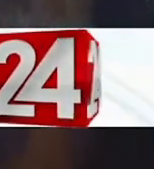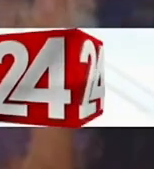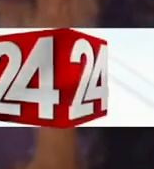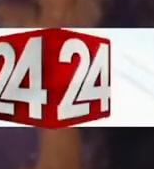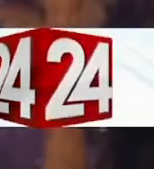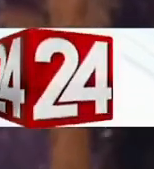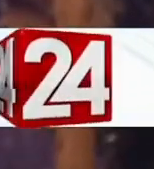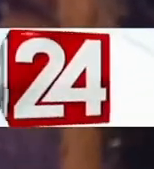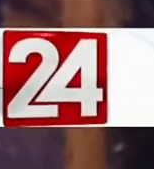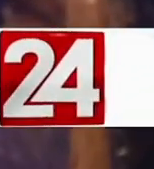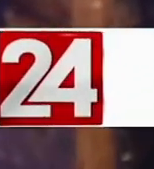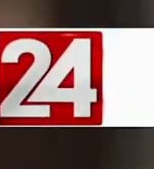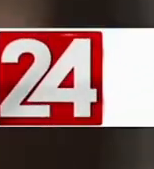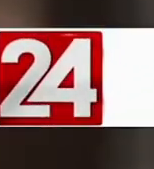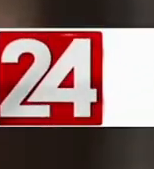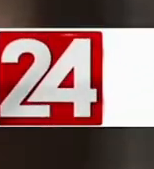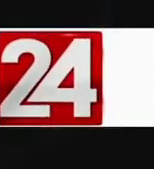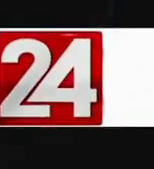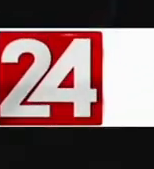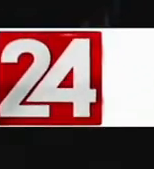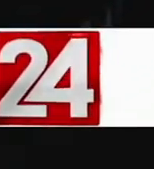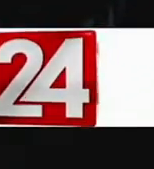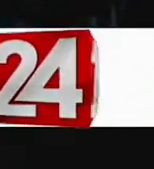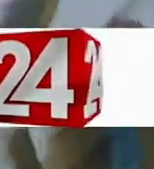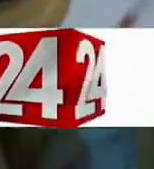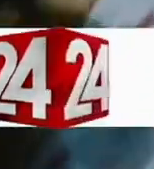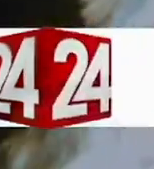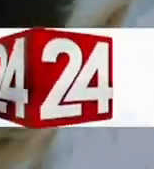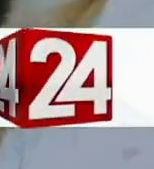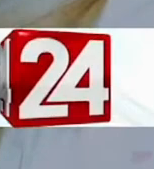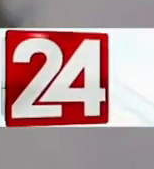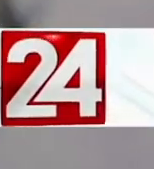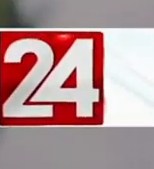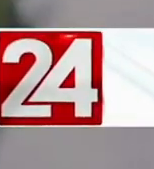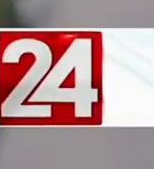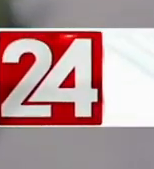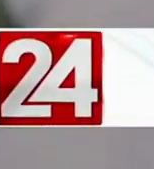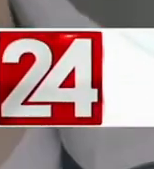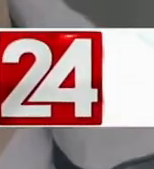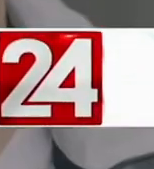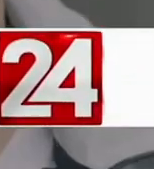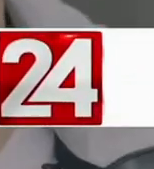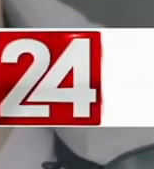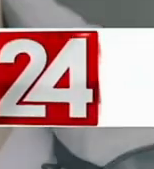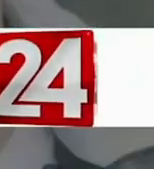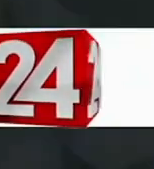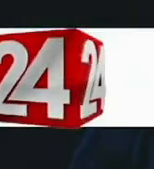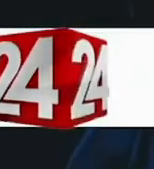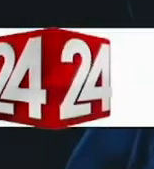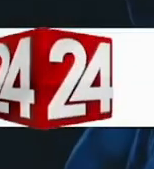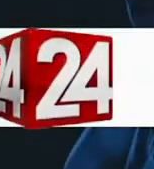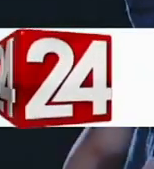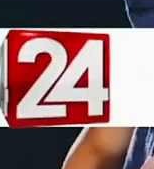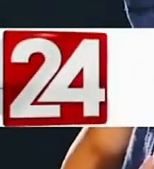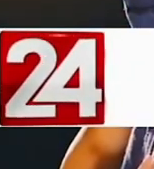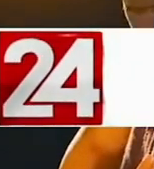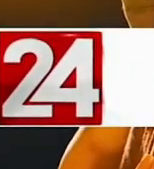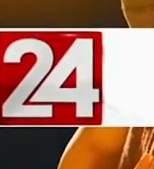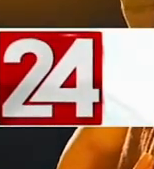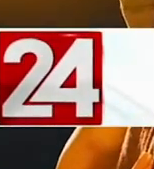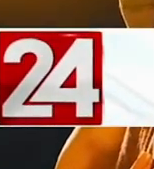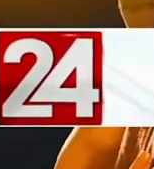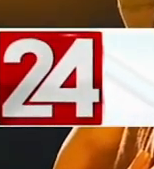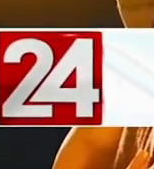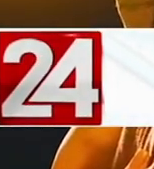at kilig na hatid ng Love You Stranger, mapapanood na mamayang gabi. Tambalang Gab Lil, ano kaya ang say sa pilot ng